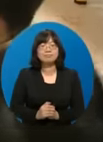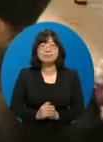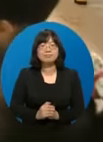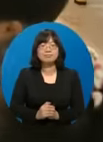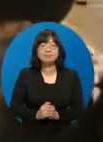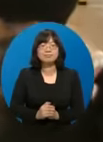박용필